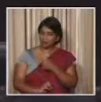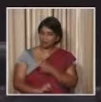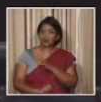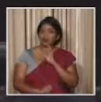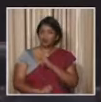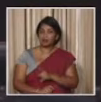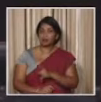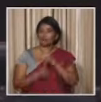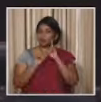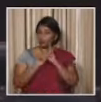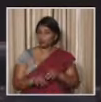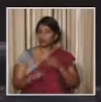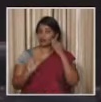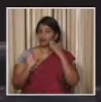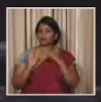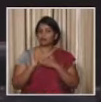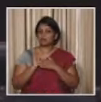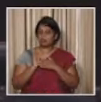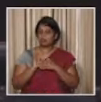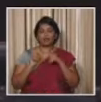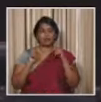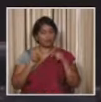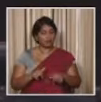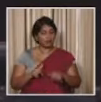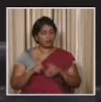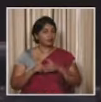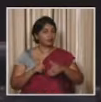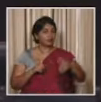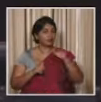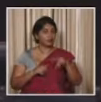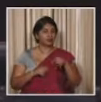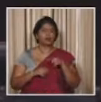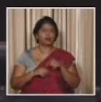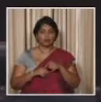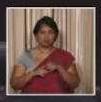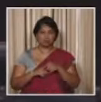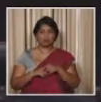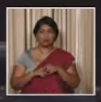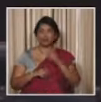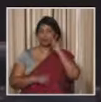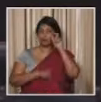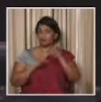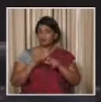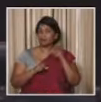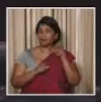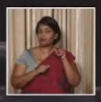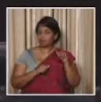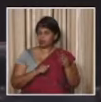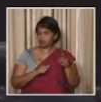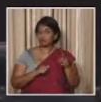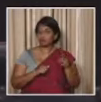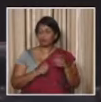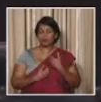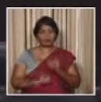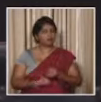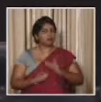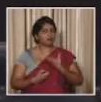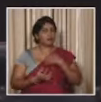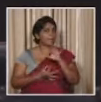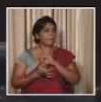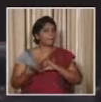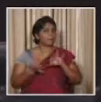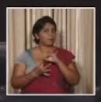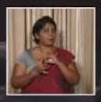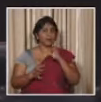ඔය වැනි කාරණා හරහා අද මේ ඇති වෙලා තියෙන පුරවැසි අවිධිවීමත්